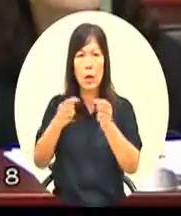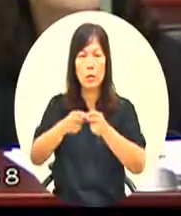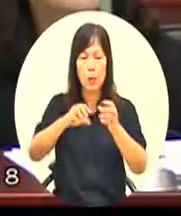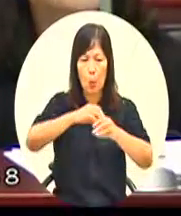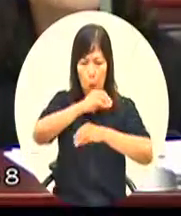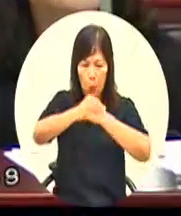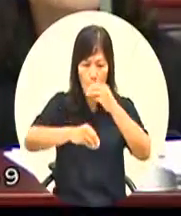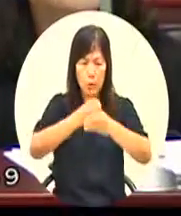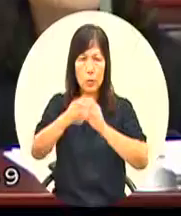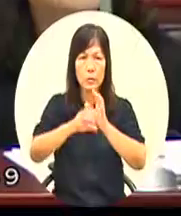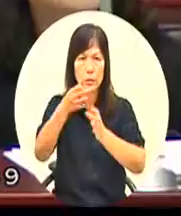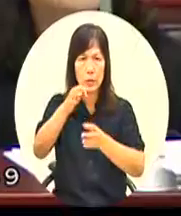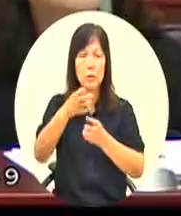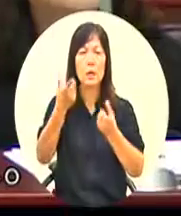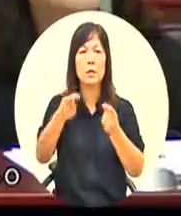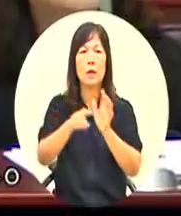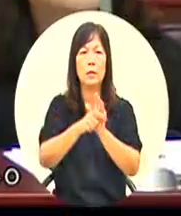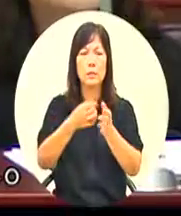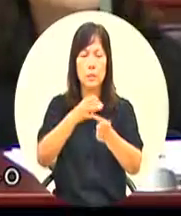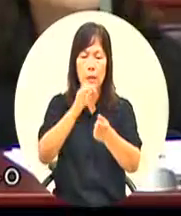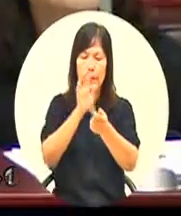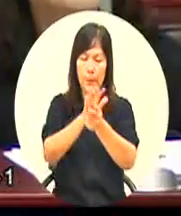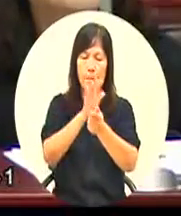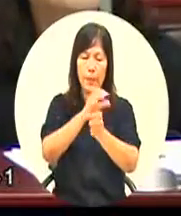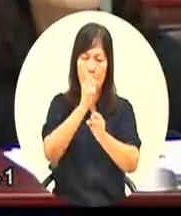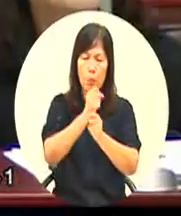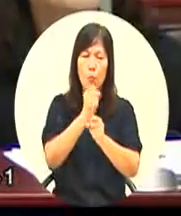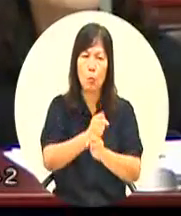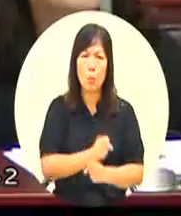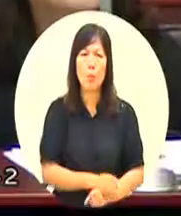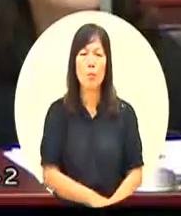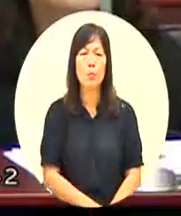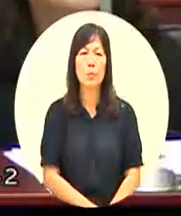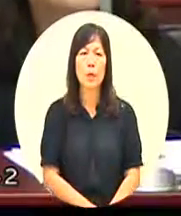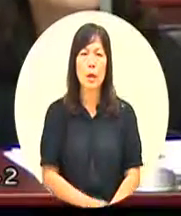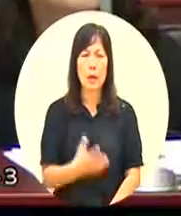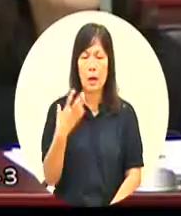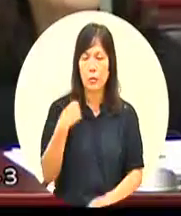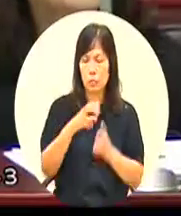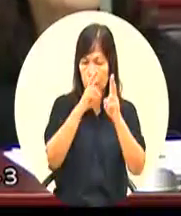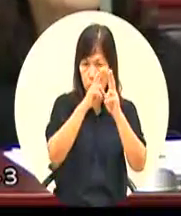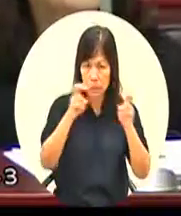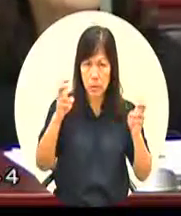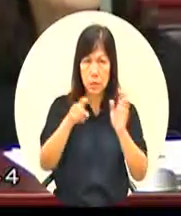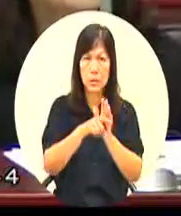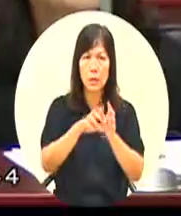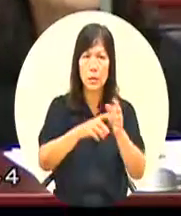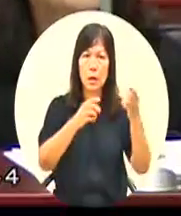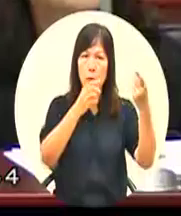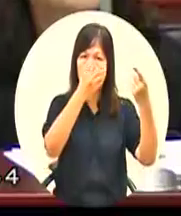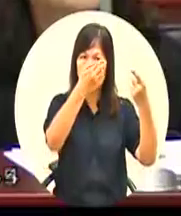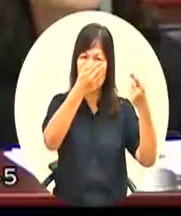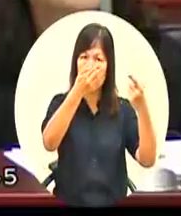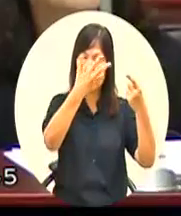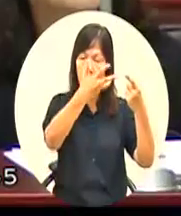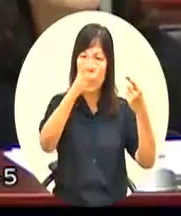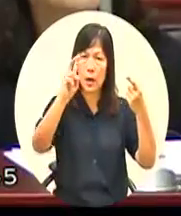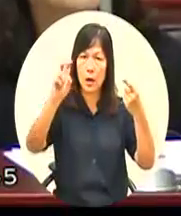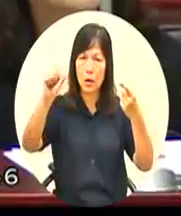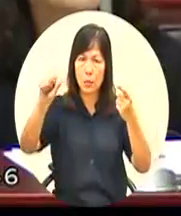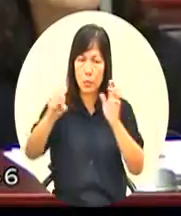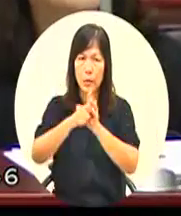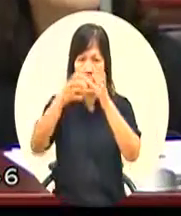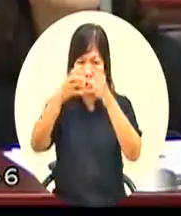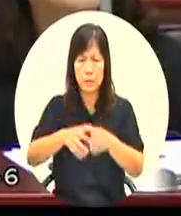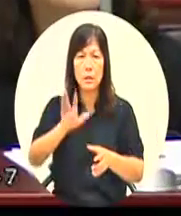动式的预算哦的方式来执行的哦。那旧城其实它是在1825年盖好的，